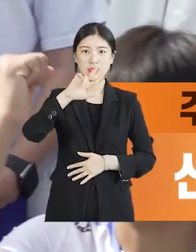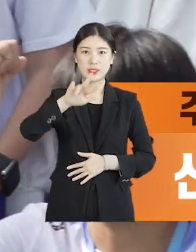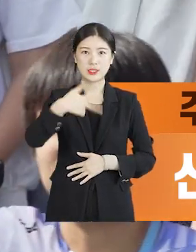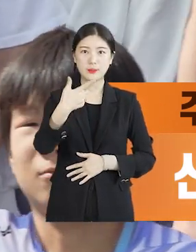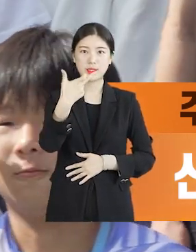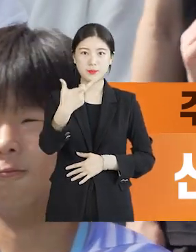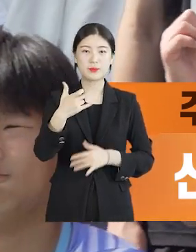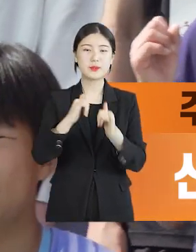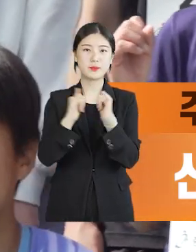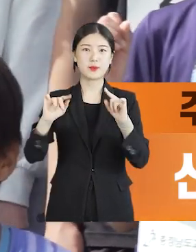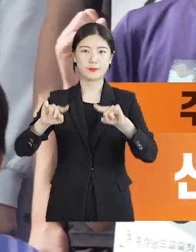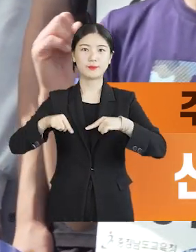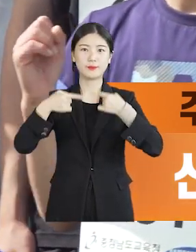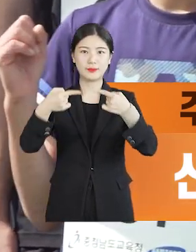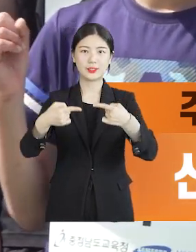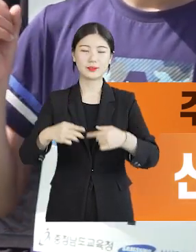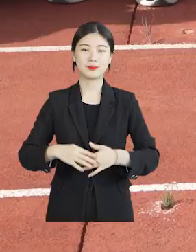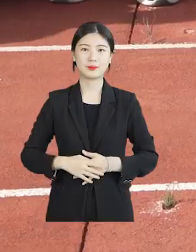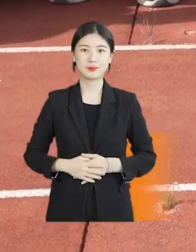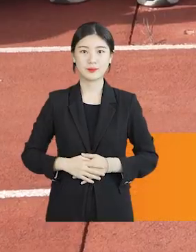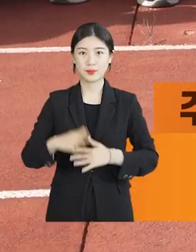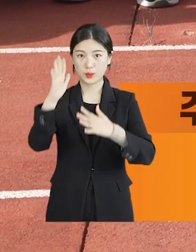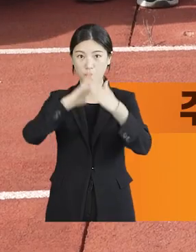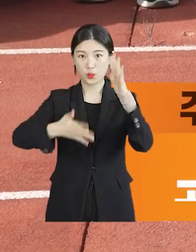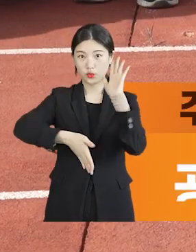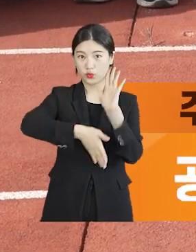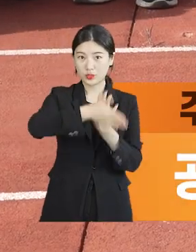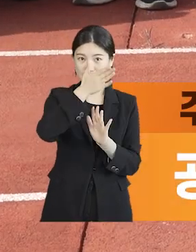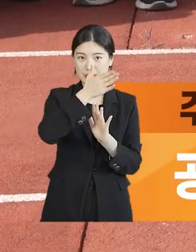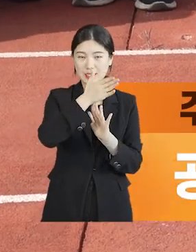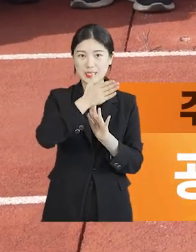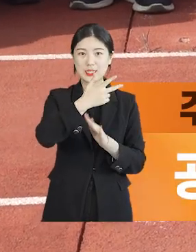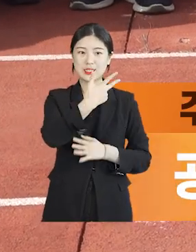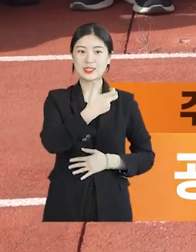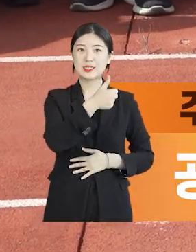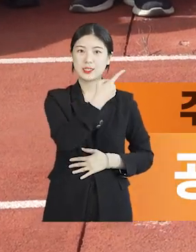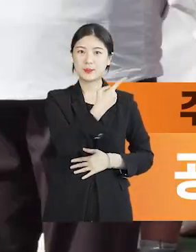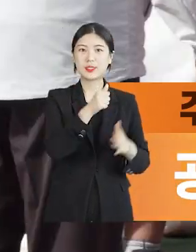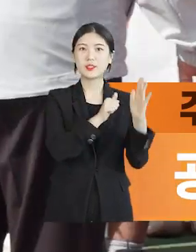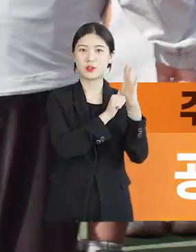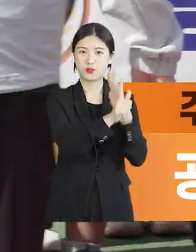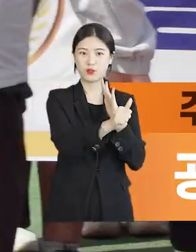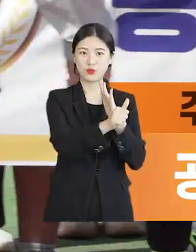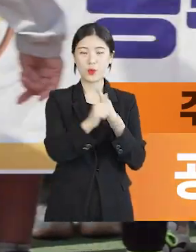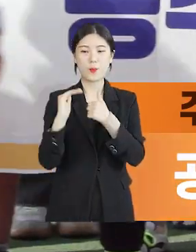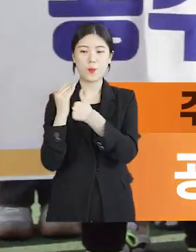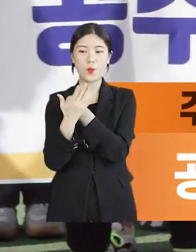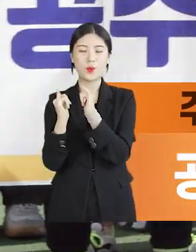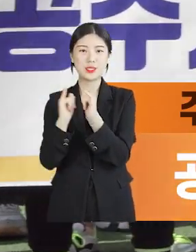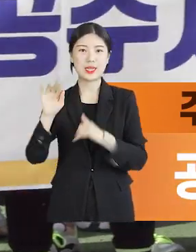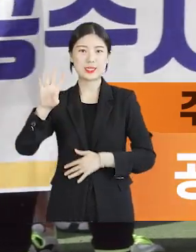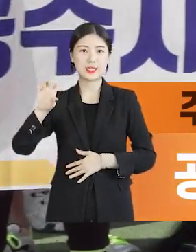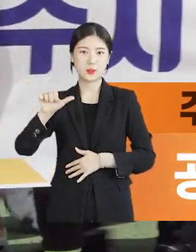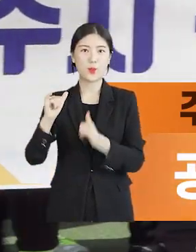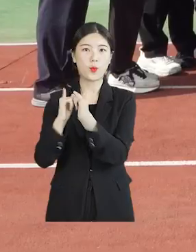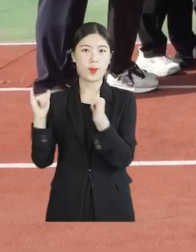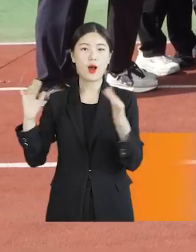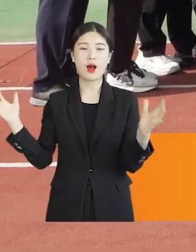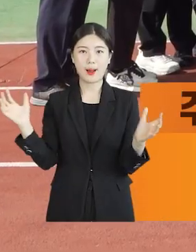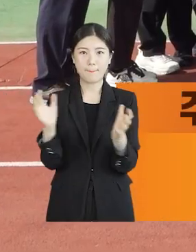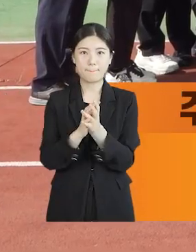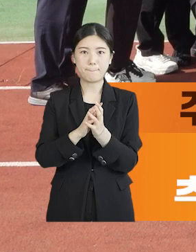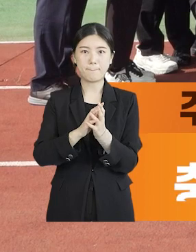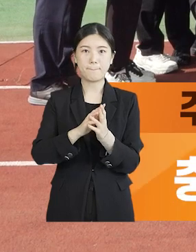1,717명이 참가했는데요. 공주시는 선수 71명과 보호자 45명을 포함해